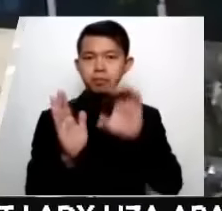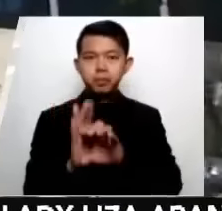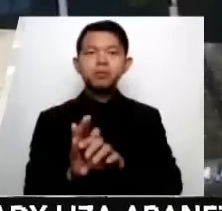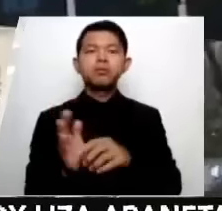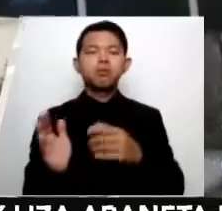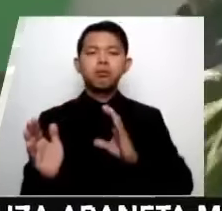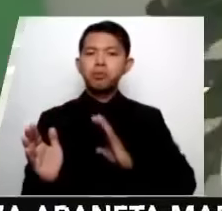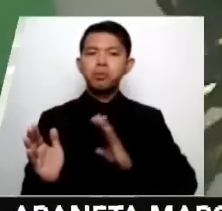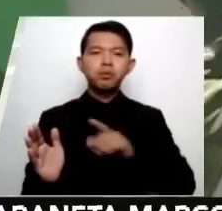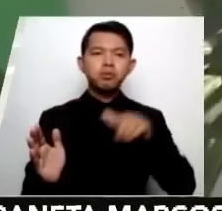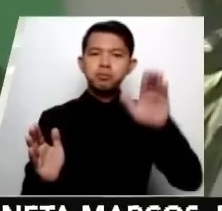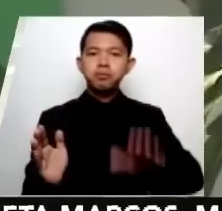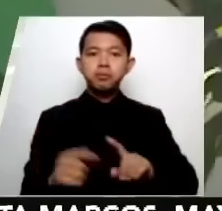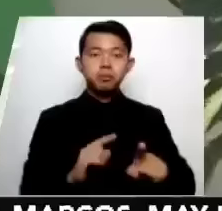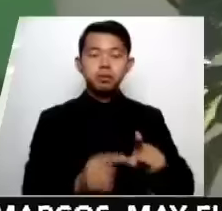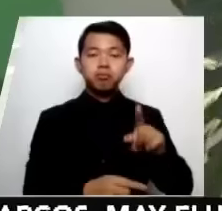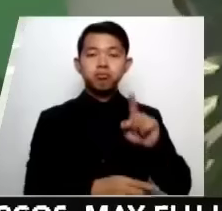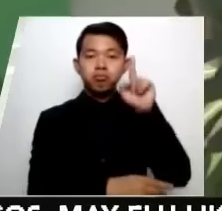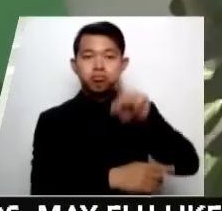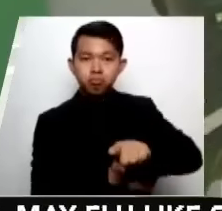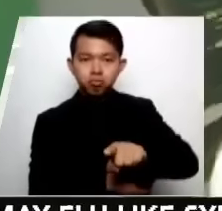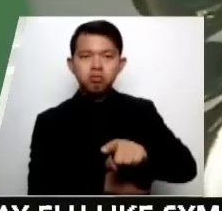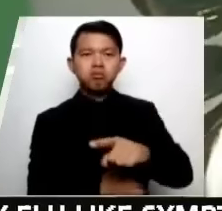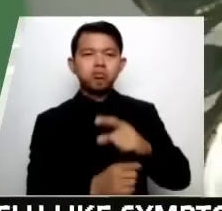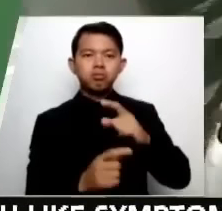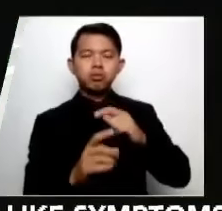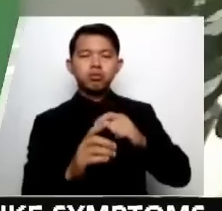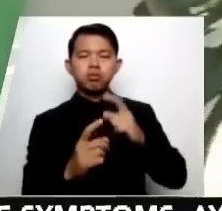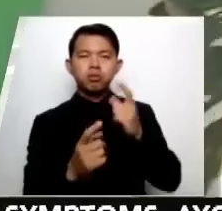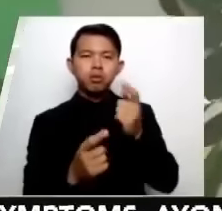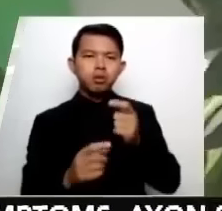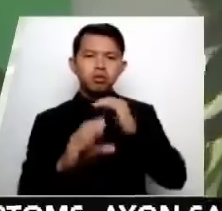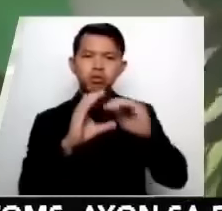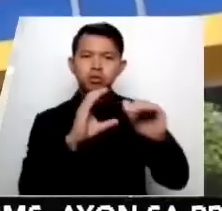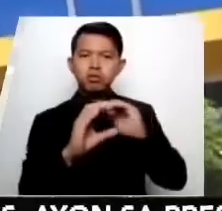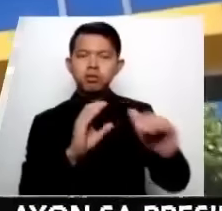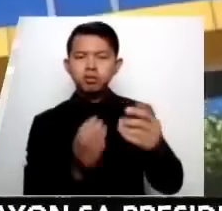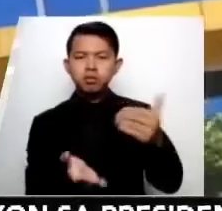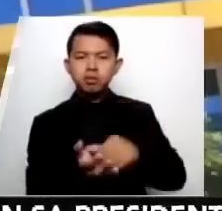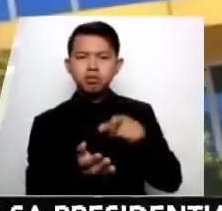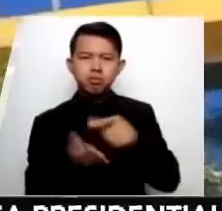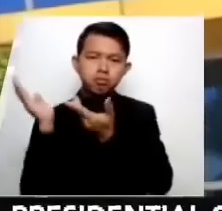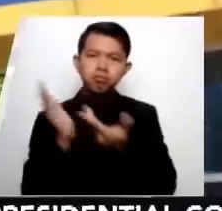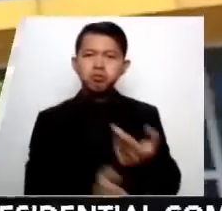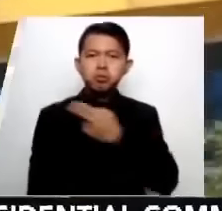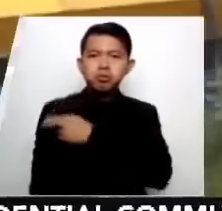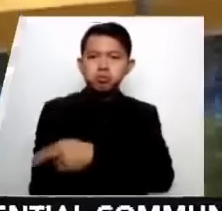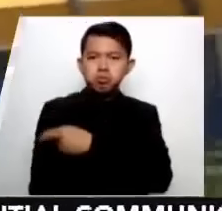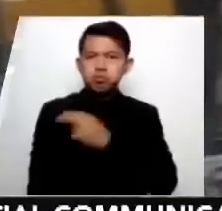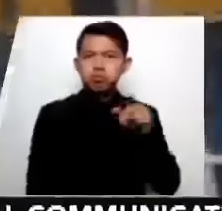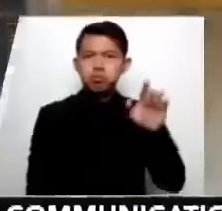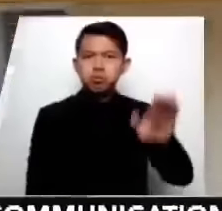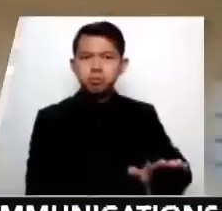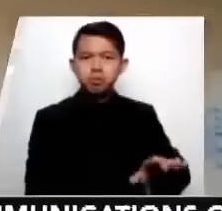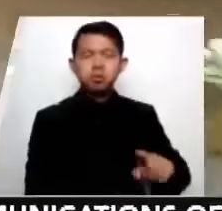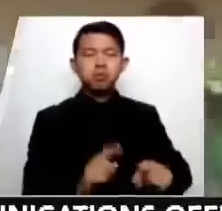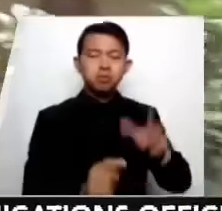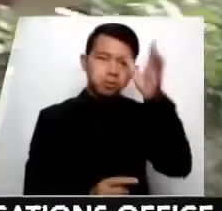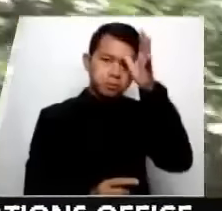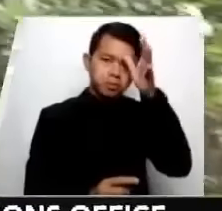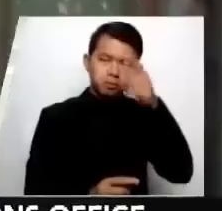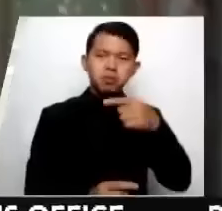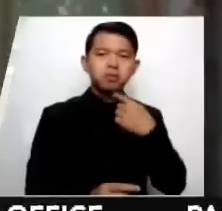alauna, nag-chat ang kinakasama para sabihin isinugod na sa ospital ang anak niya. Itinanggi ng amain sa VAWCI na sinaktan